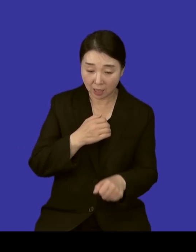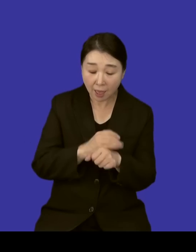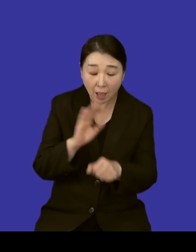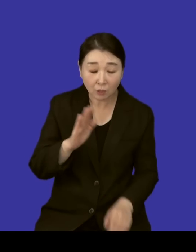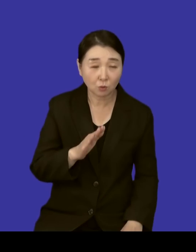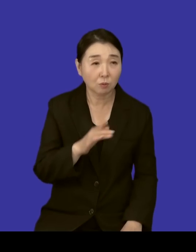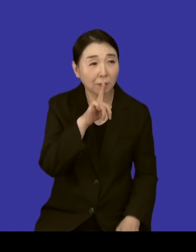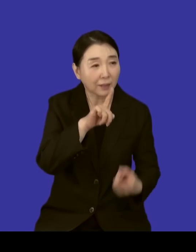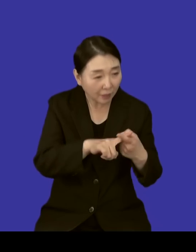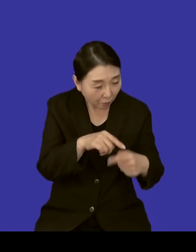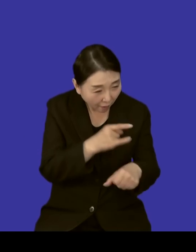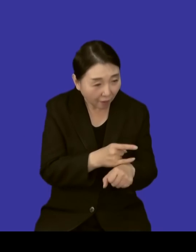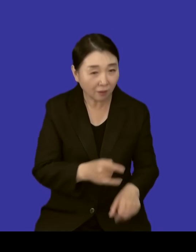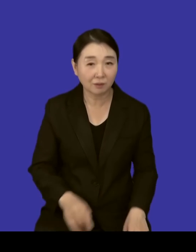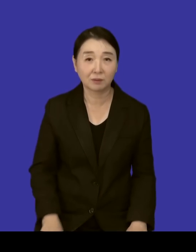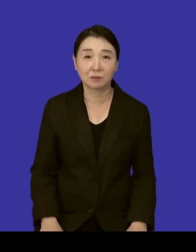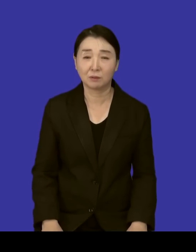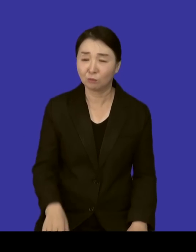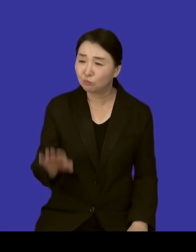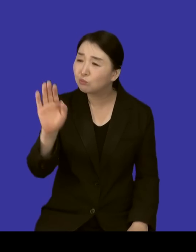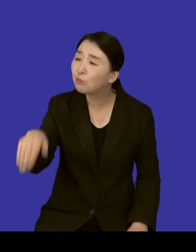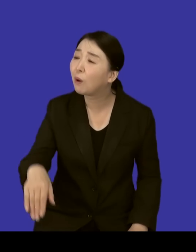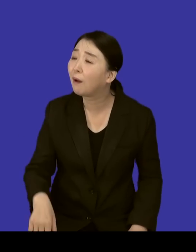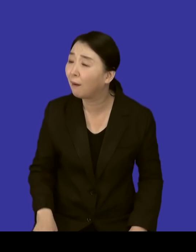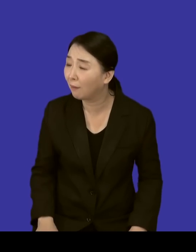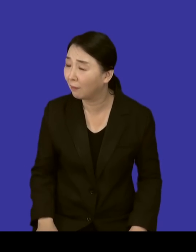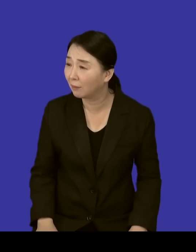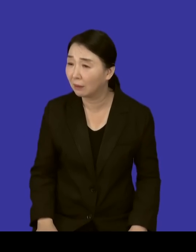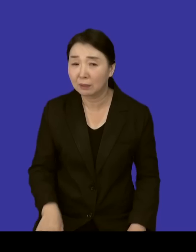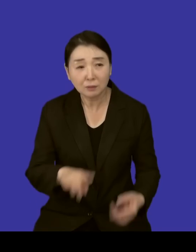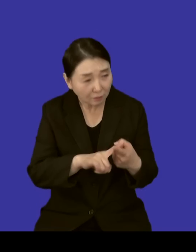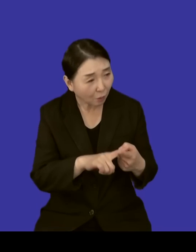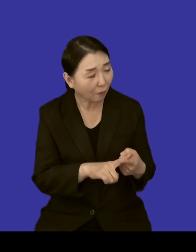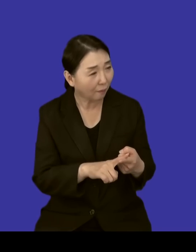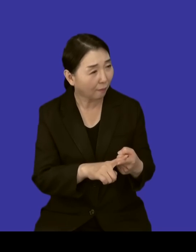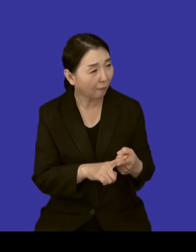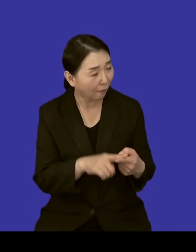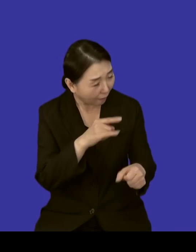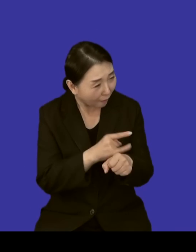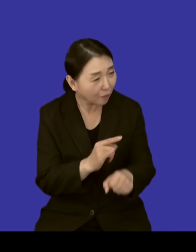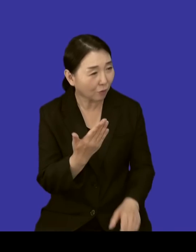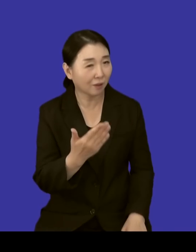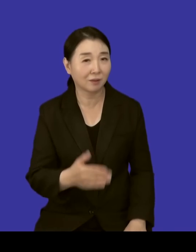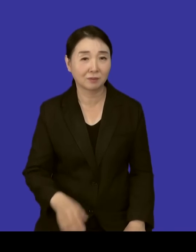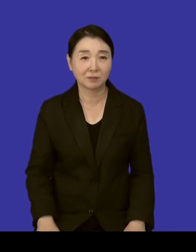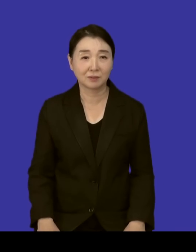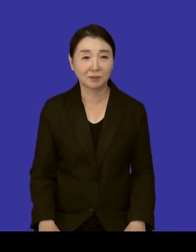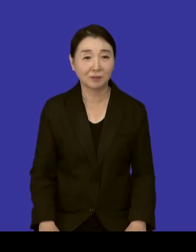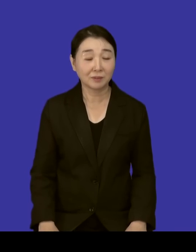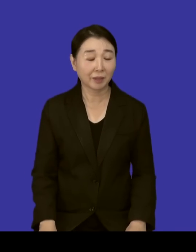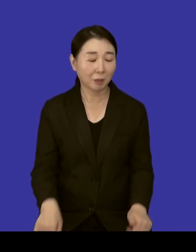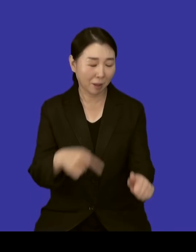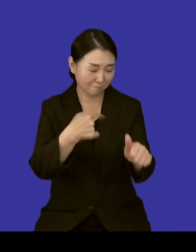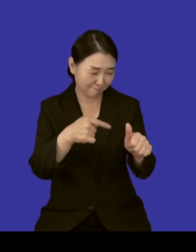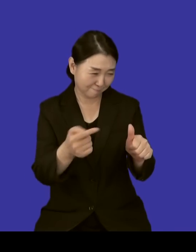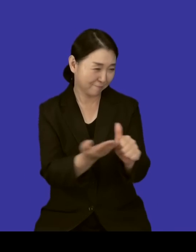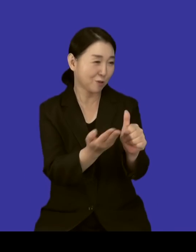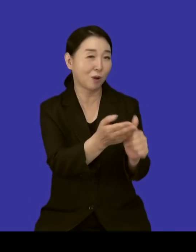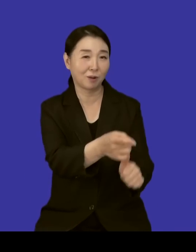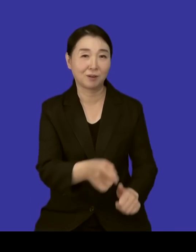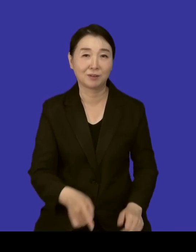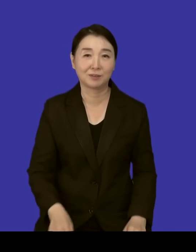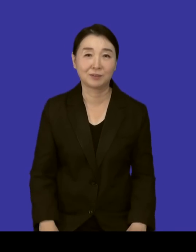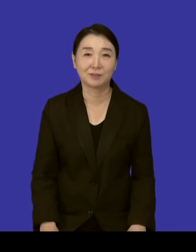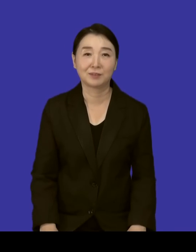하시면 되는 거예요. 얘는 왜 그래? 그대로 하시면 되는 거예요. 그래서 제가 막 양육을 하는 거예요 지금. 네.